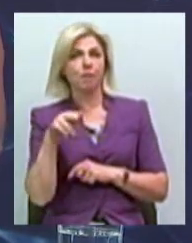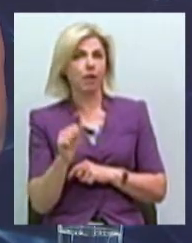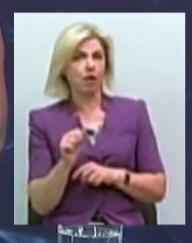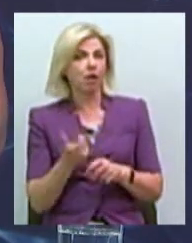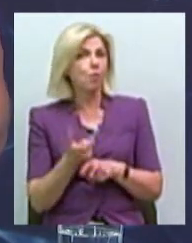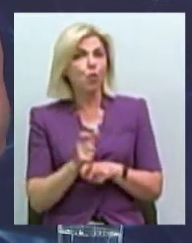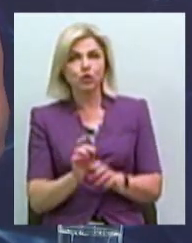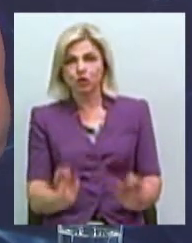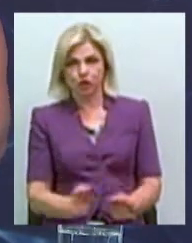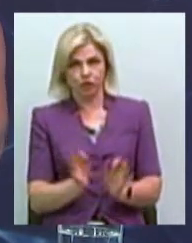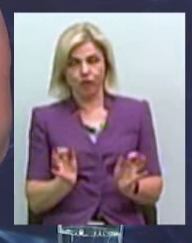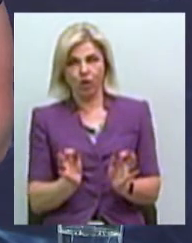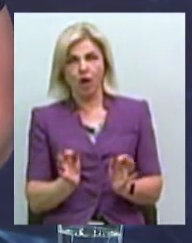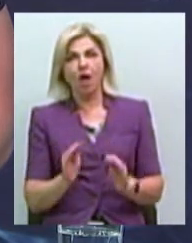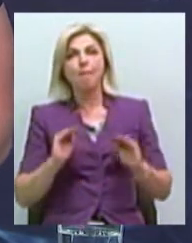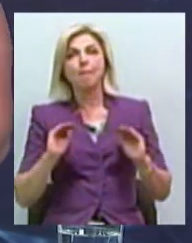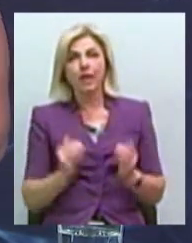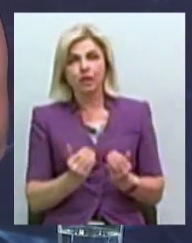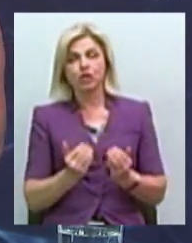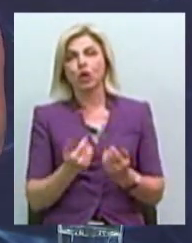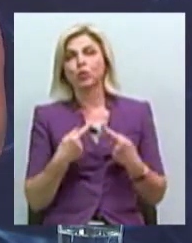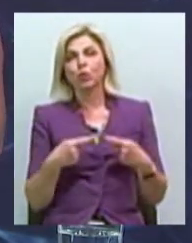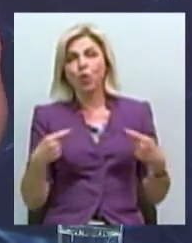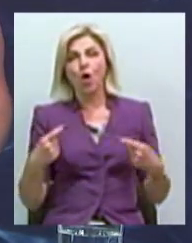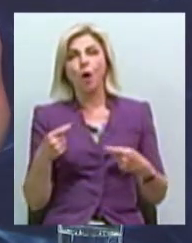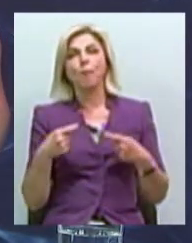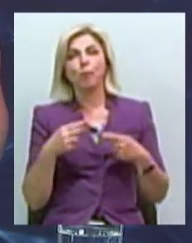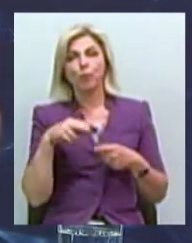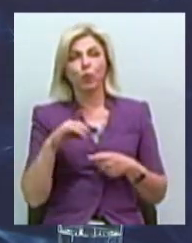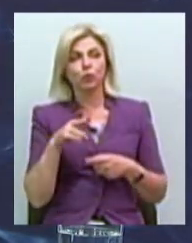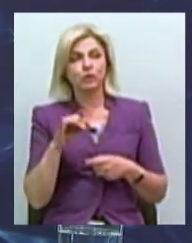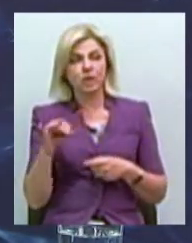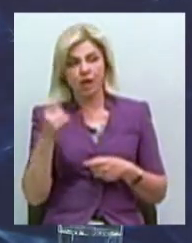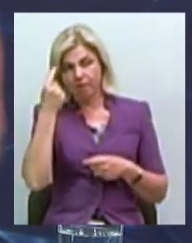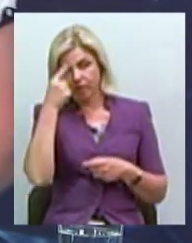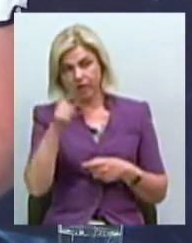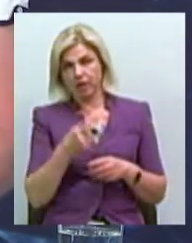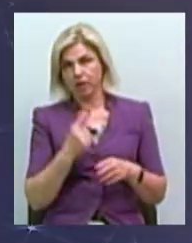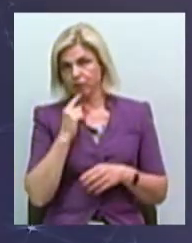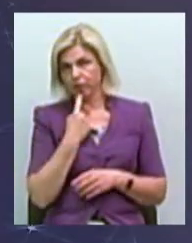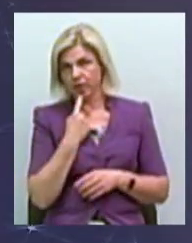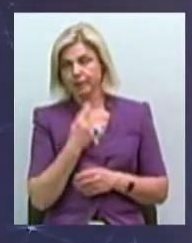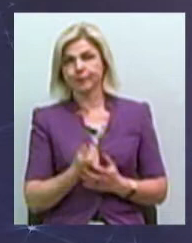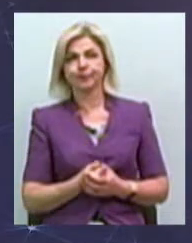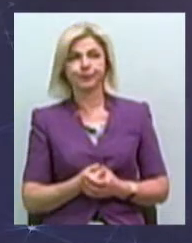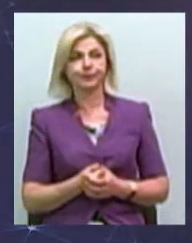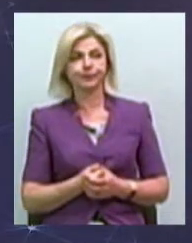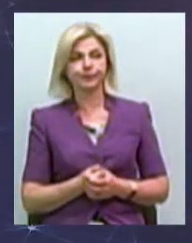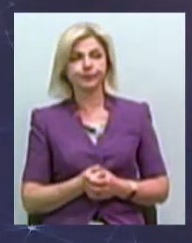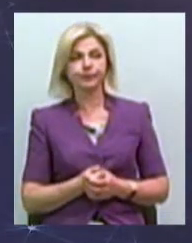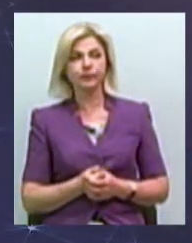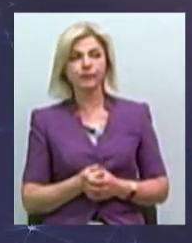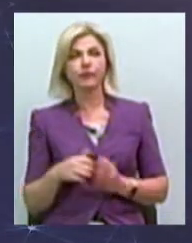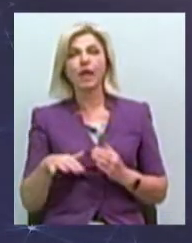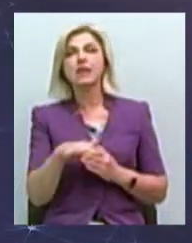Тобто, менш ліквідної продукції вже вигадати важко. Є принаймні хімдобривач.